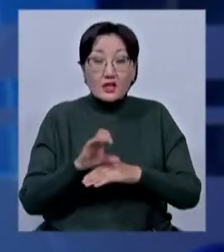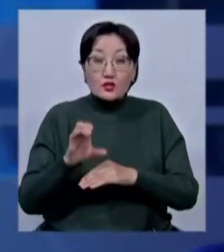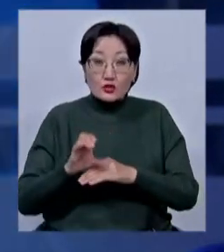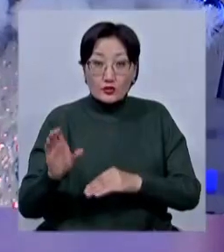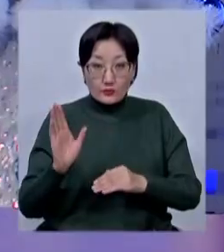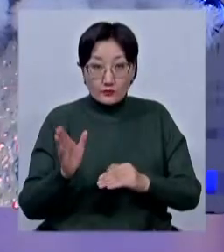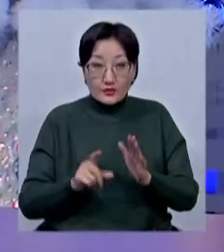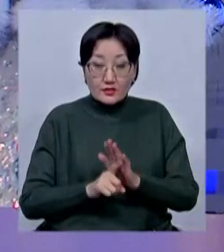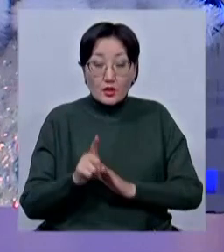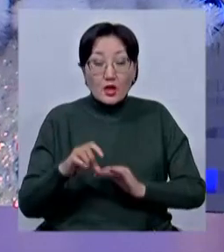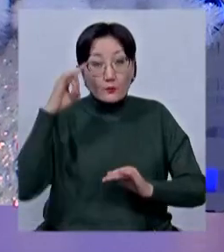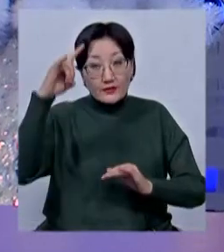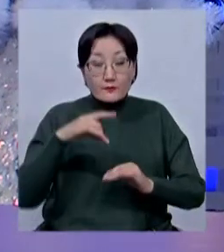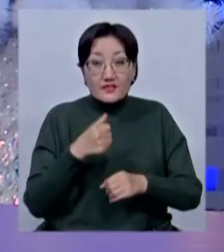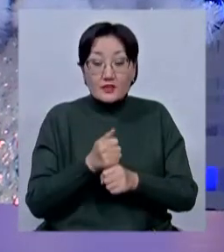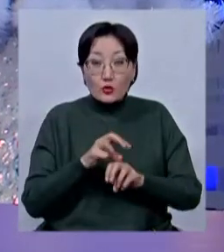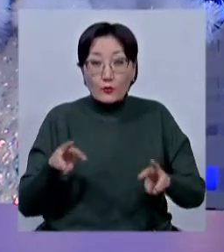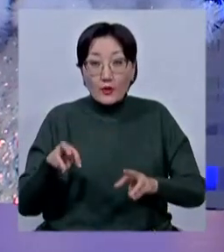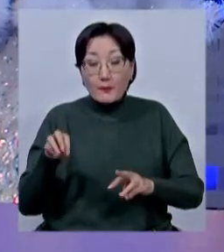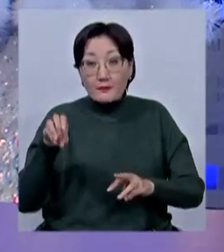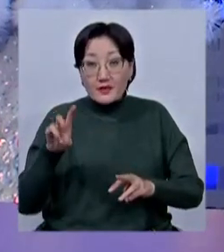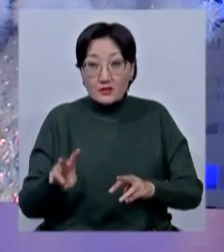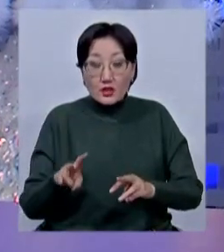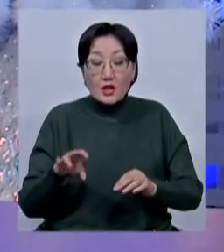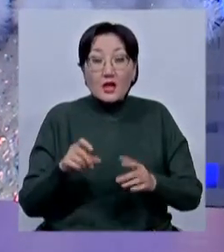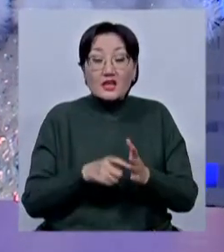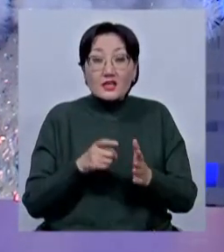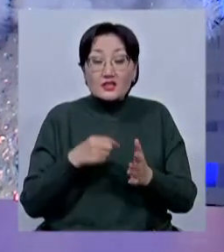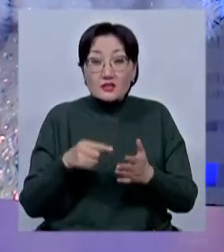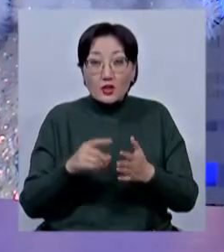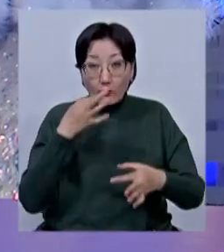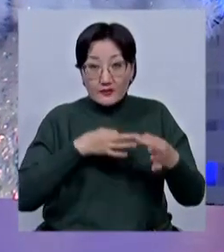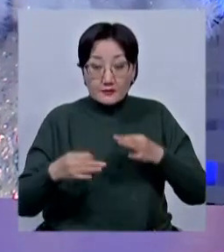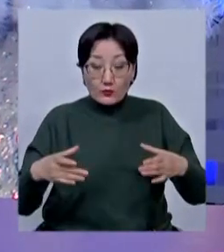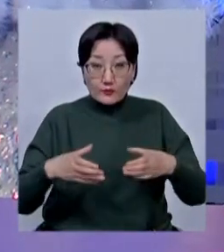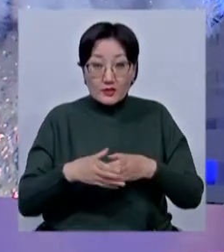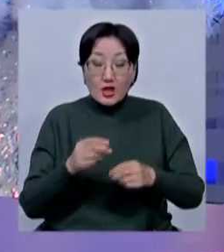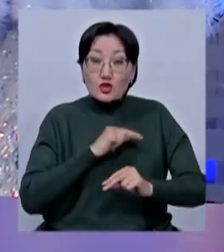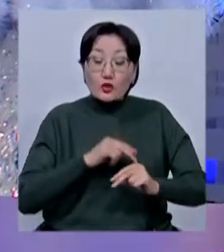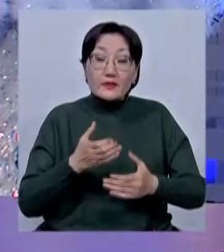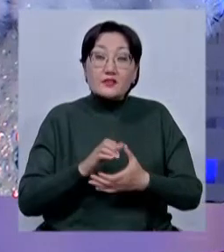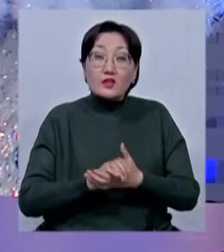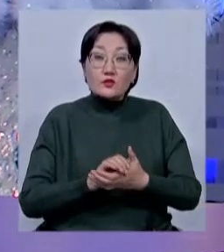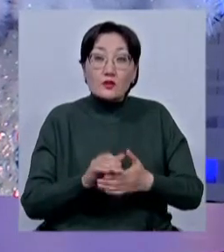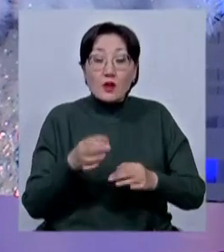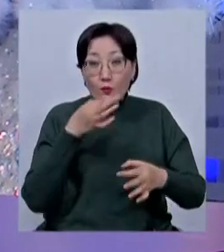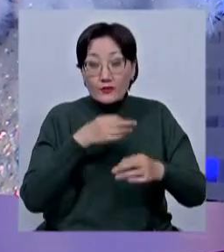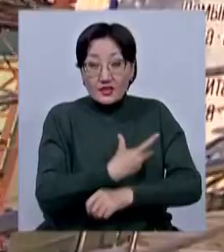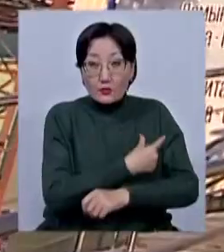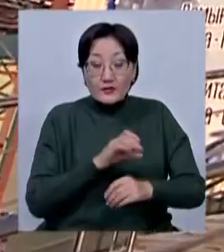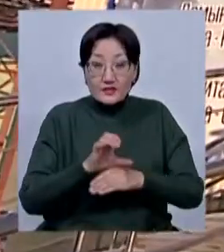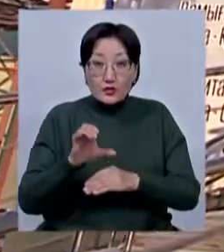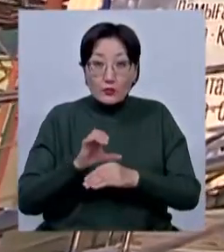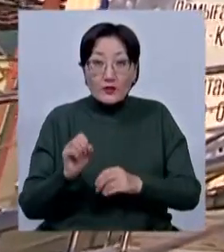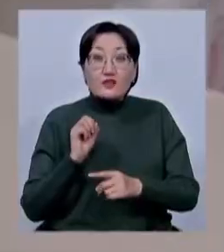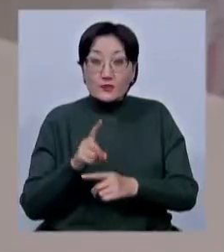өндіріле бастады. Елдің премьер-министрі Асқар Мамин Қарағандыдағы фармацевтикалық кешенің жұмысымен танысып, препаратты өндіруге